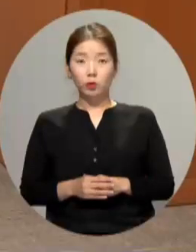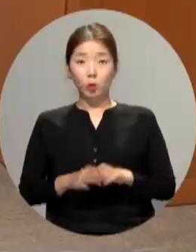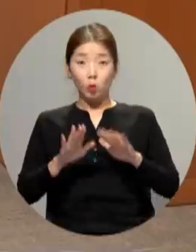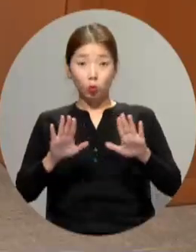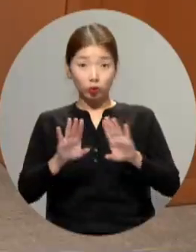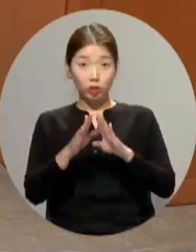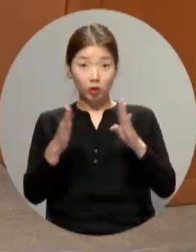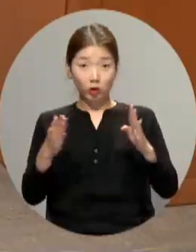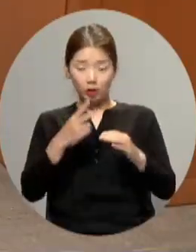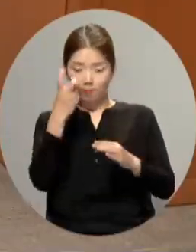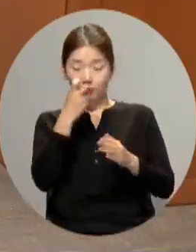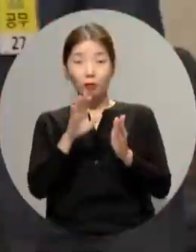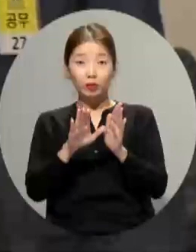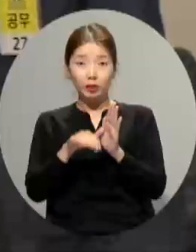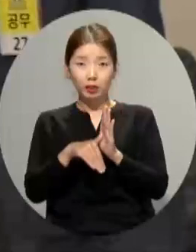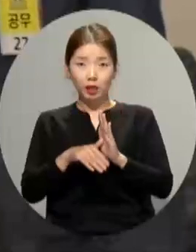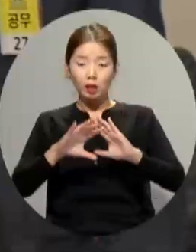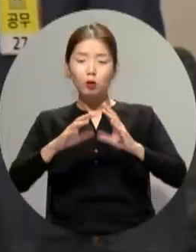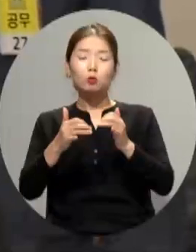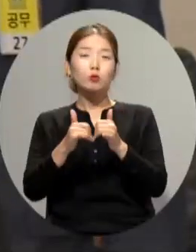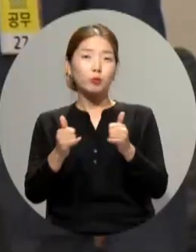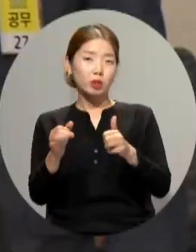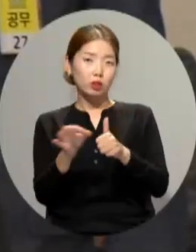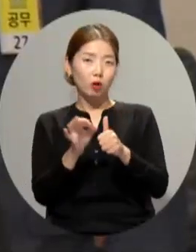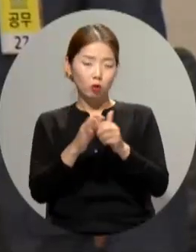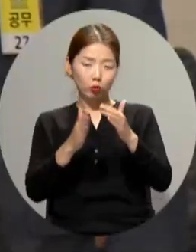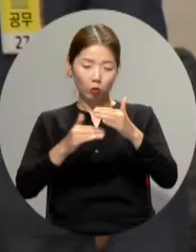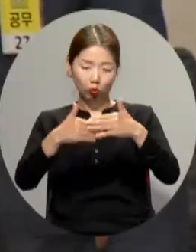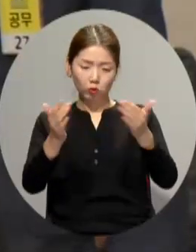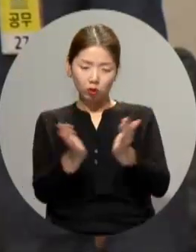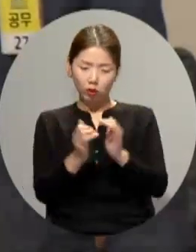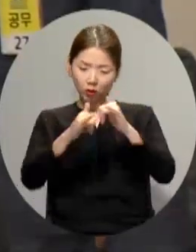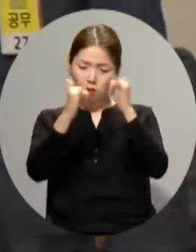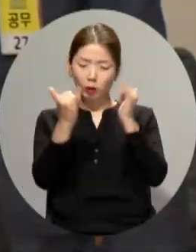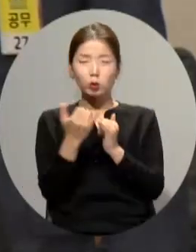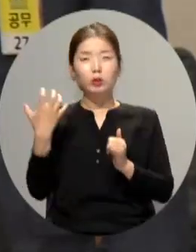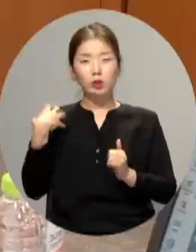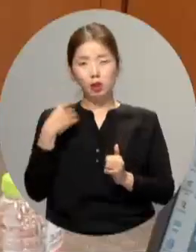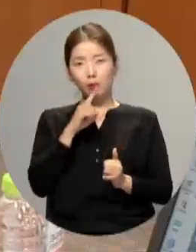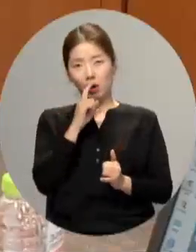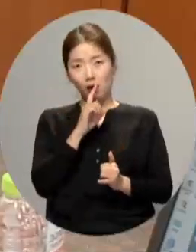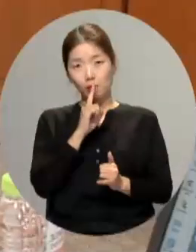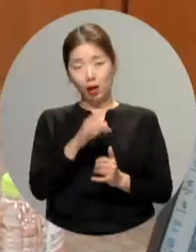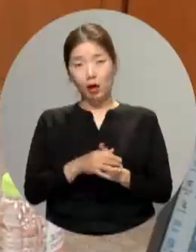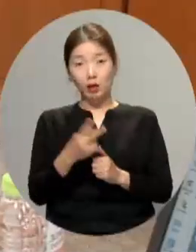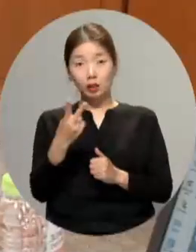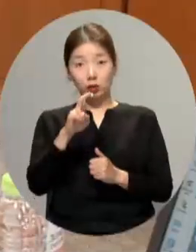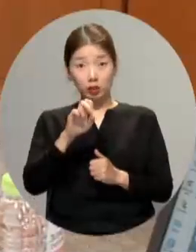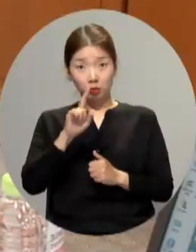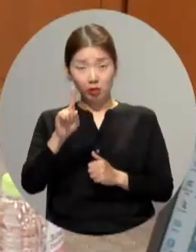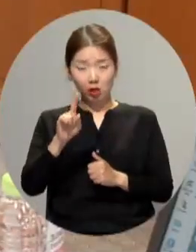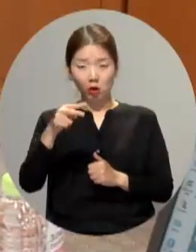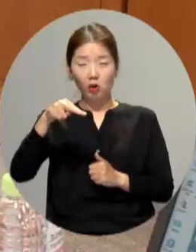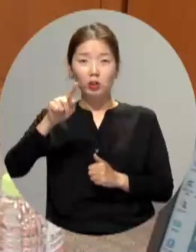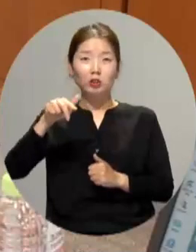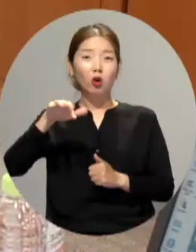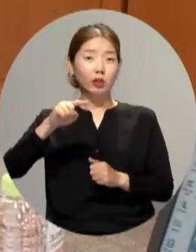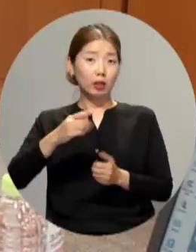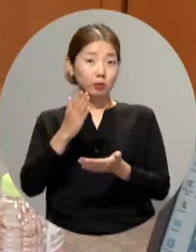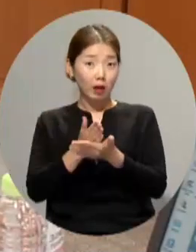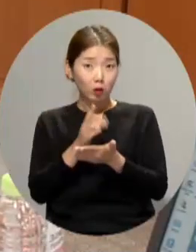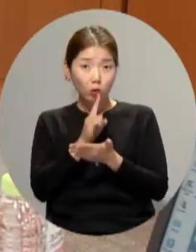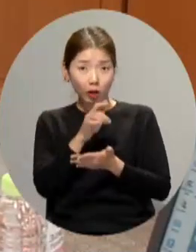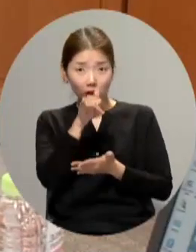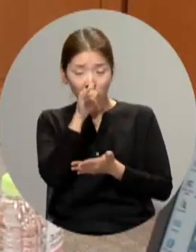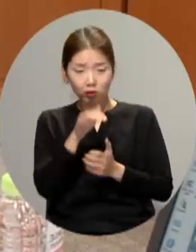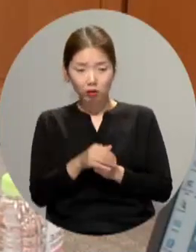오늘 열린 국정감사에서는 국민연금공단의 사회적 책임이 도마에 올랐습니다. 2021년 탈석탄 선언을 하고